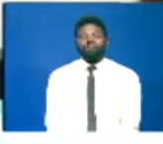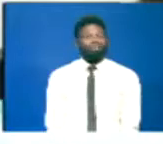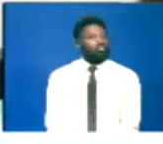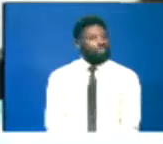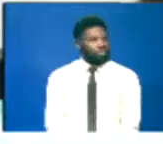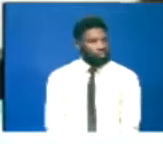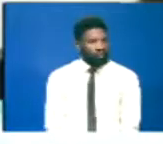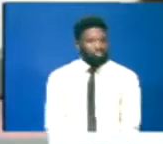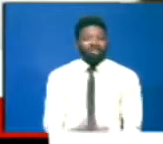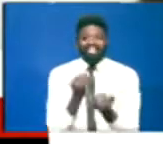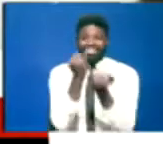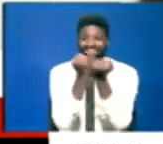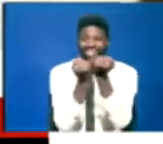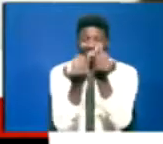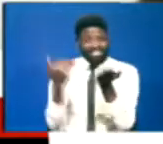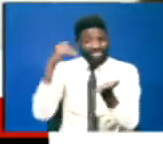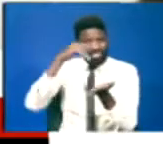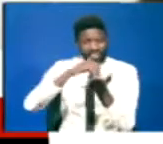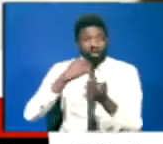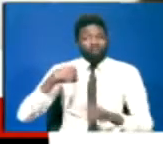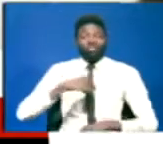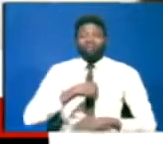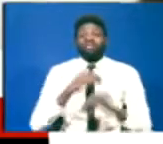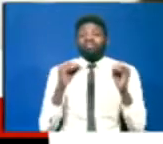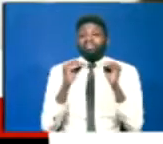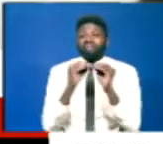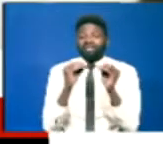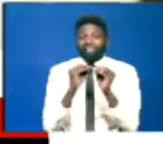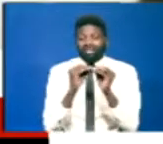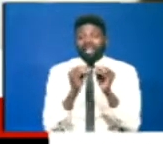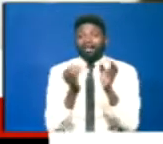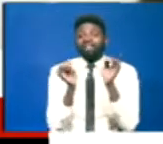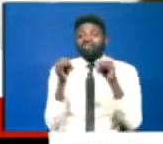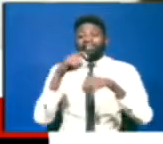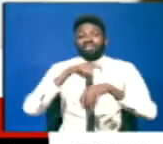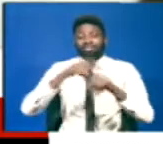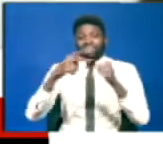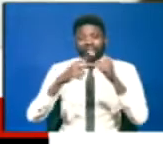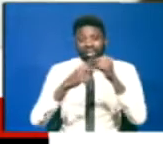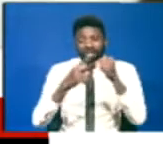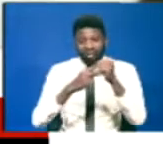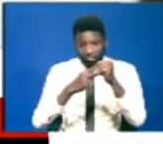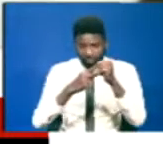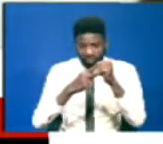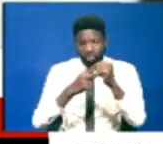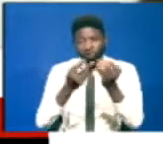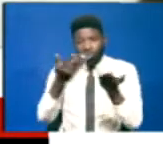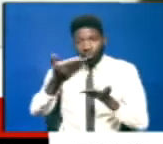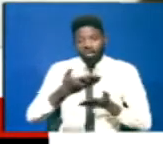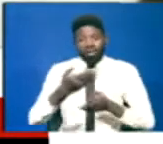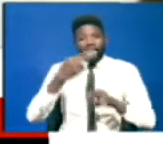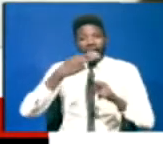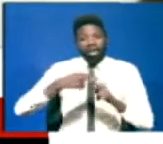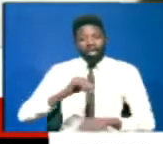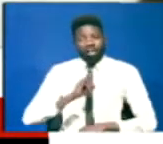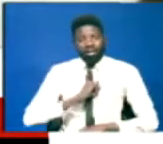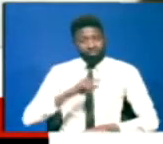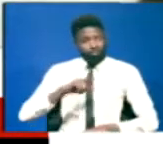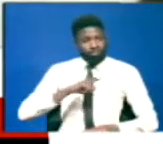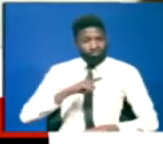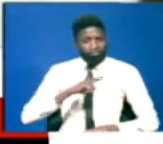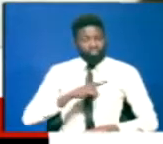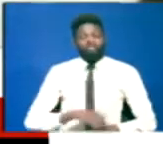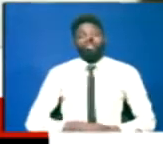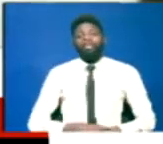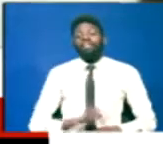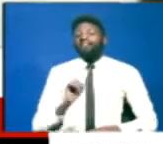Na Jumamosi nyingine tena tunakutana katika dira ya magwiji michezo. Karibu sana, mimi ni at I Lemoka. Tuanze na taarifa